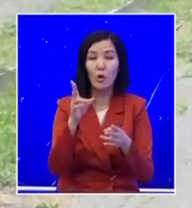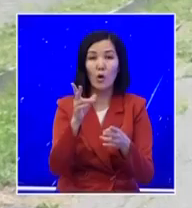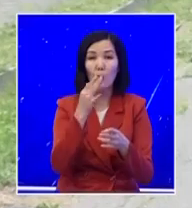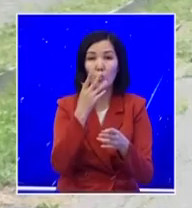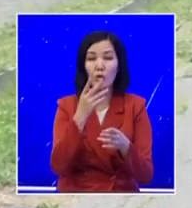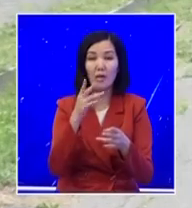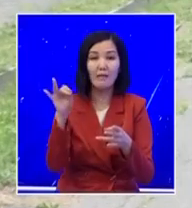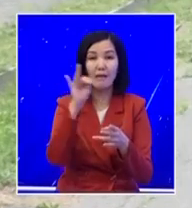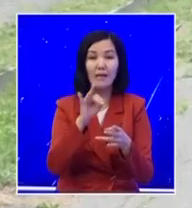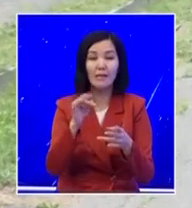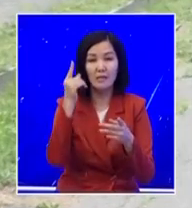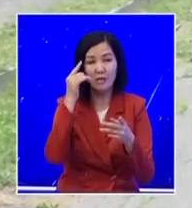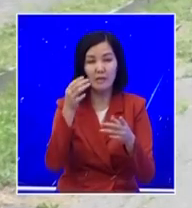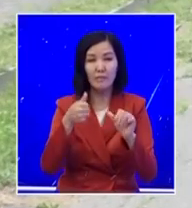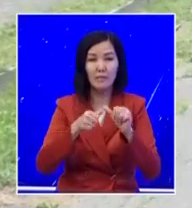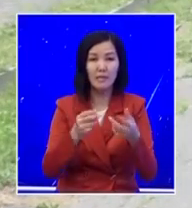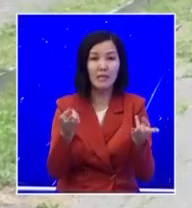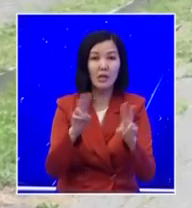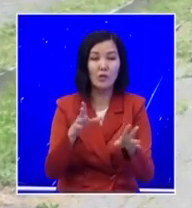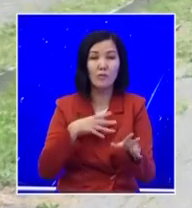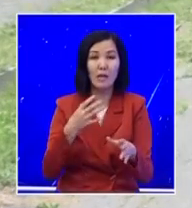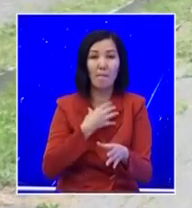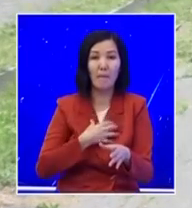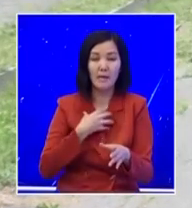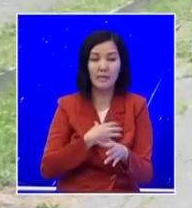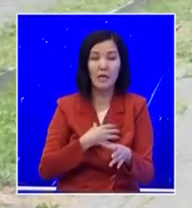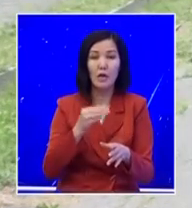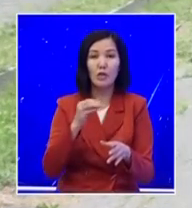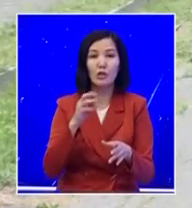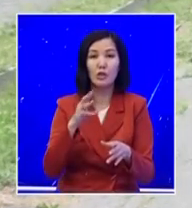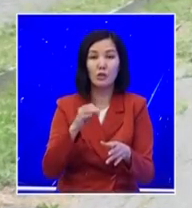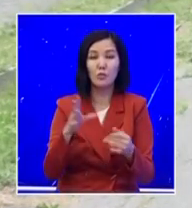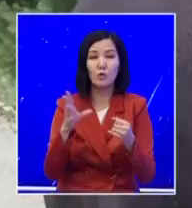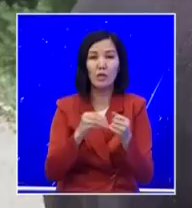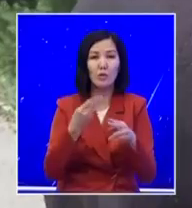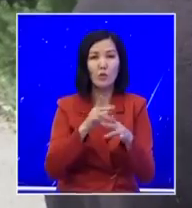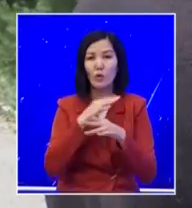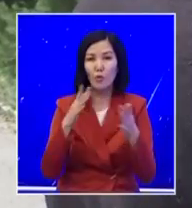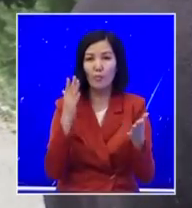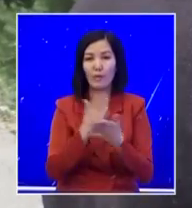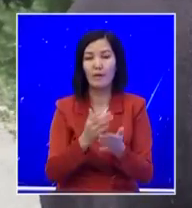қалпына келтіру үшін ол маңызды нәрсе. Ондай мына біздің Жетісу облысында да Жетісу өңірінде жеткілікті.